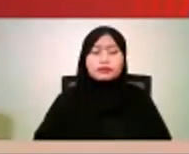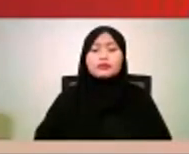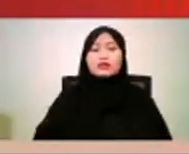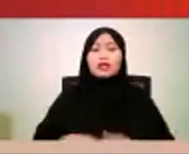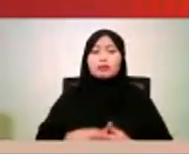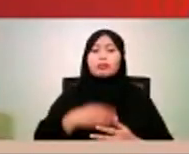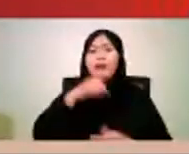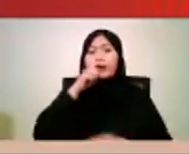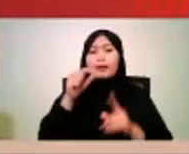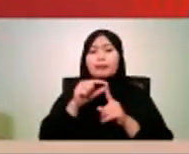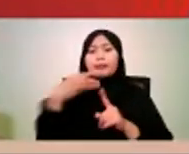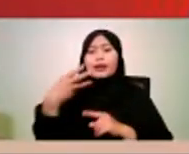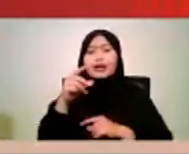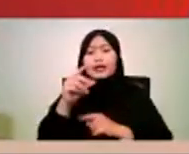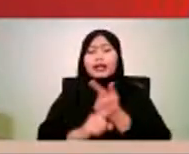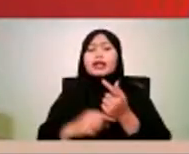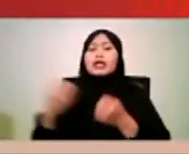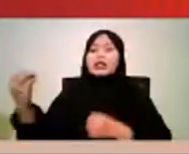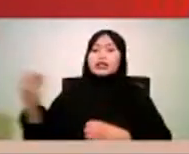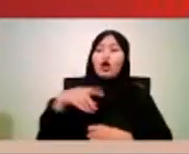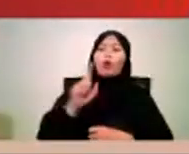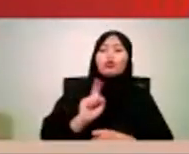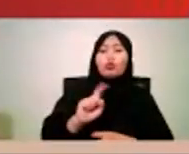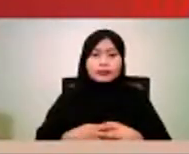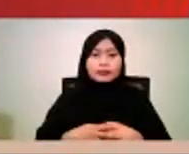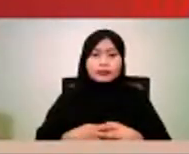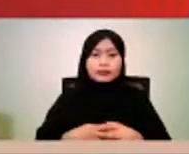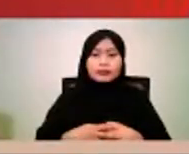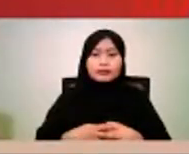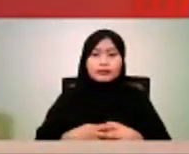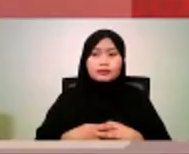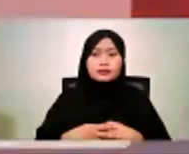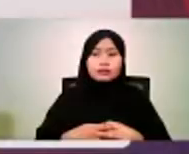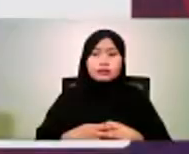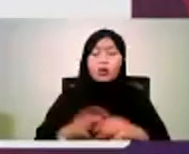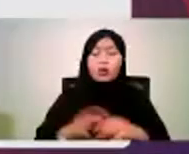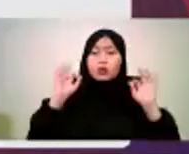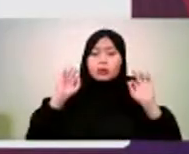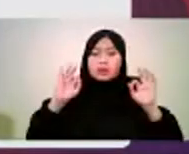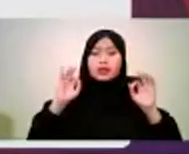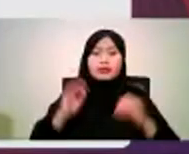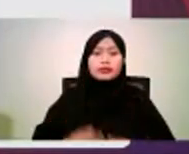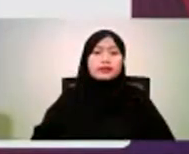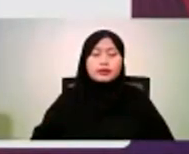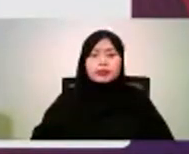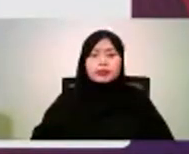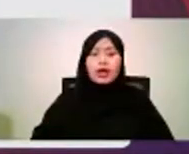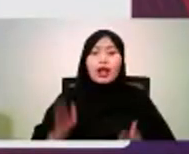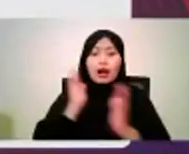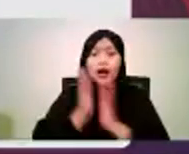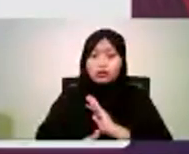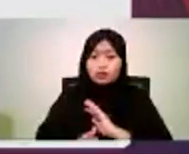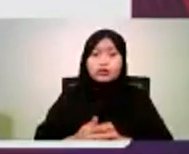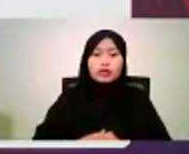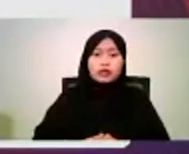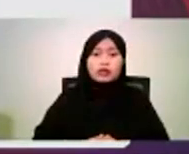modif Jin Silakan menjawab dulu dari empat pertanyaan tersebut oke eh langsung aja